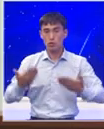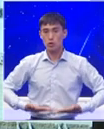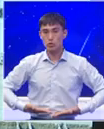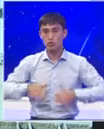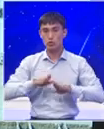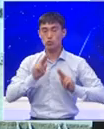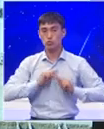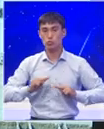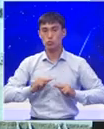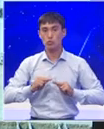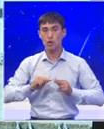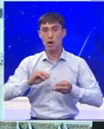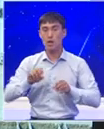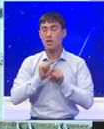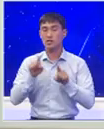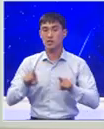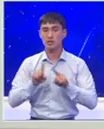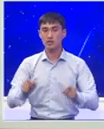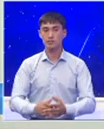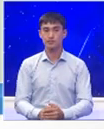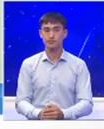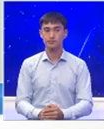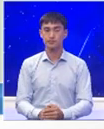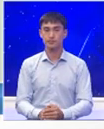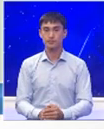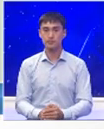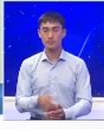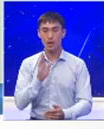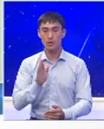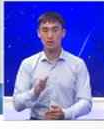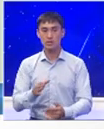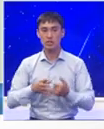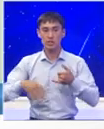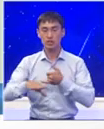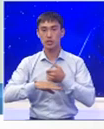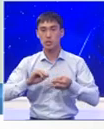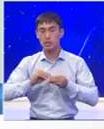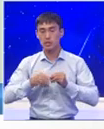жұмыс ұсынуға насихаттады. Қарастырайық, кейіннен бағана жер мәселесін